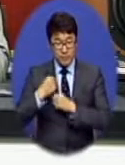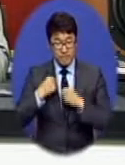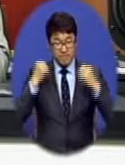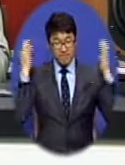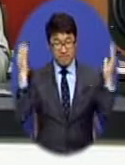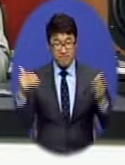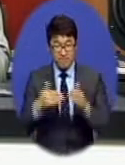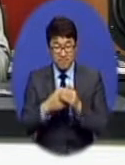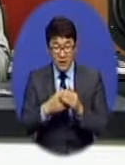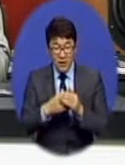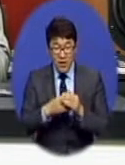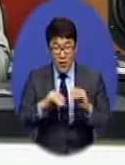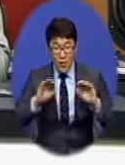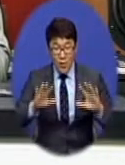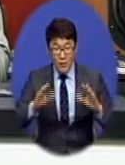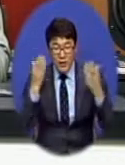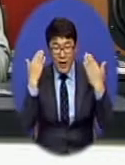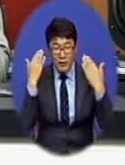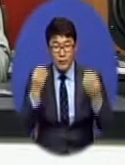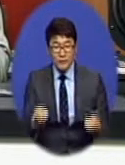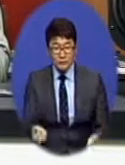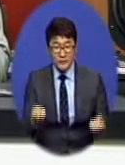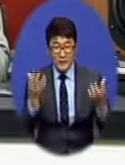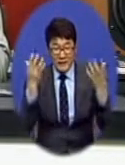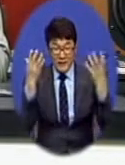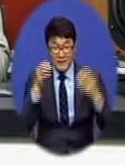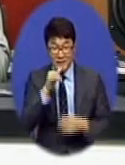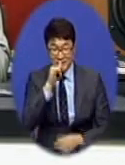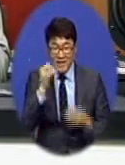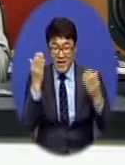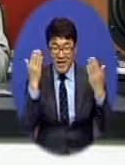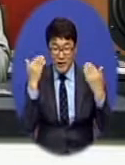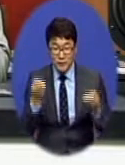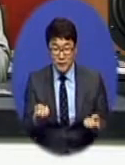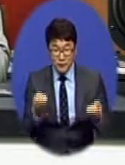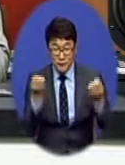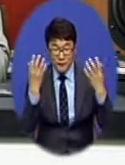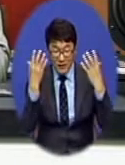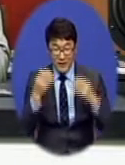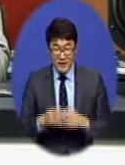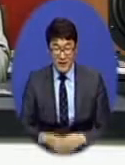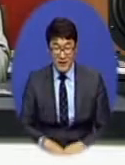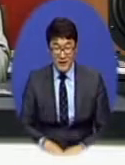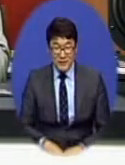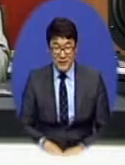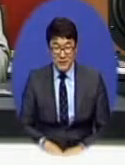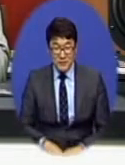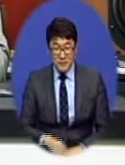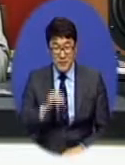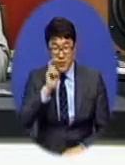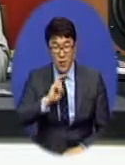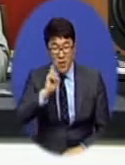오늘 그 학교 축제거든요. 그래서 학교 이제 축제요? 그, 예 그냥 노래를 하러